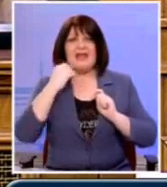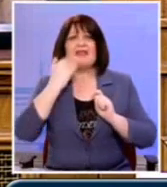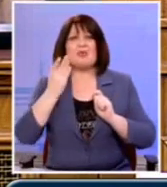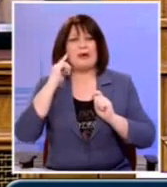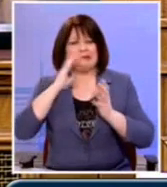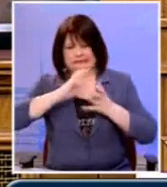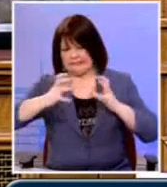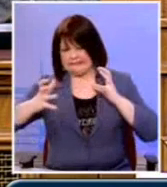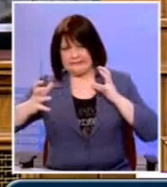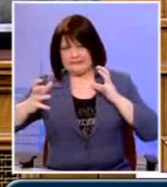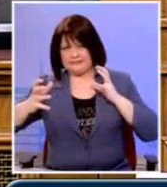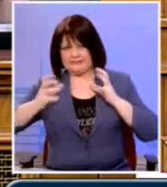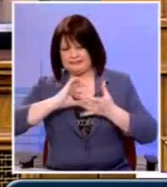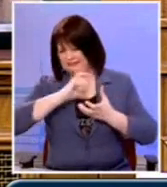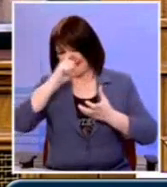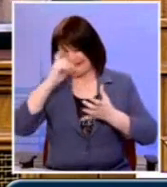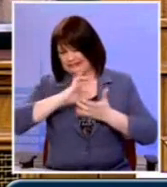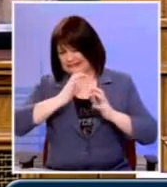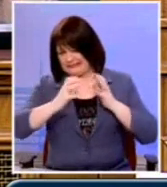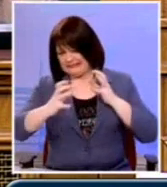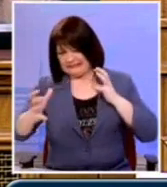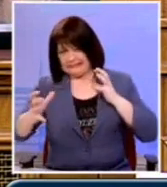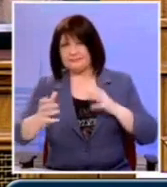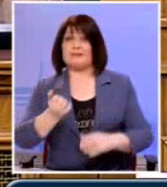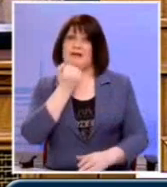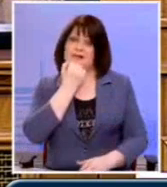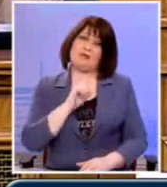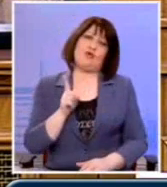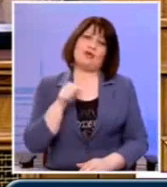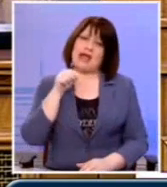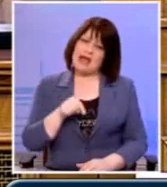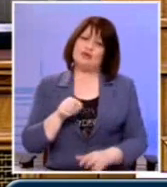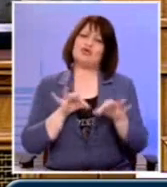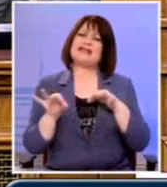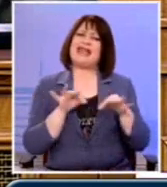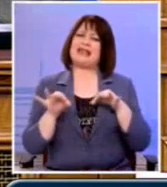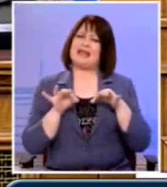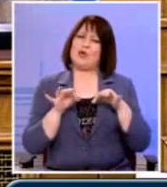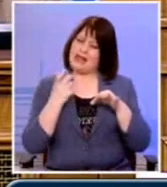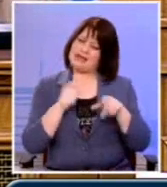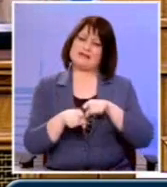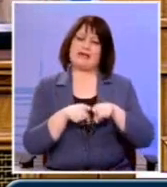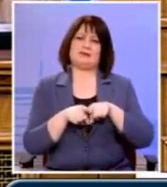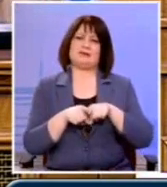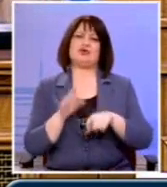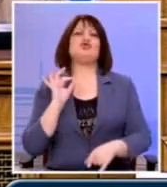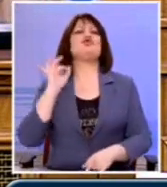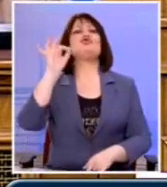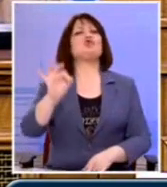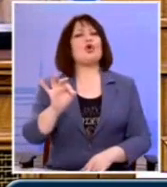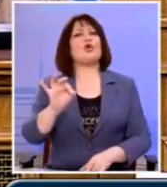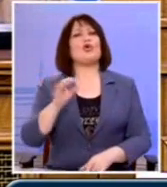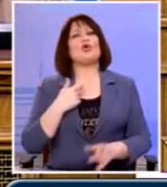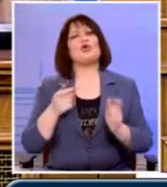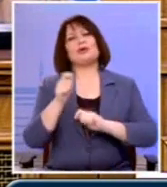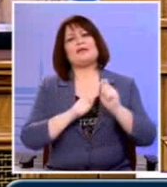κατανοήσει. Και η πολυπλοκότητα αυτή δεν είναι σφάλμα, είναι μέρος της σχεδίασης. Στόχο έχει τη δημιουργία